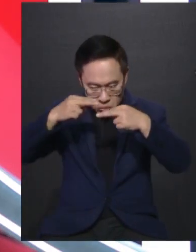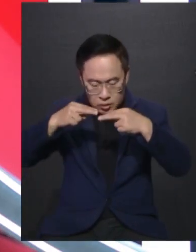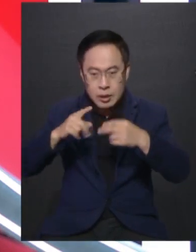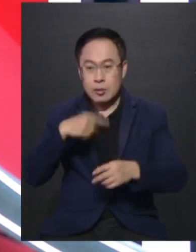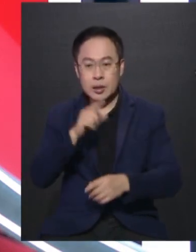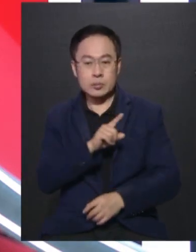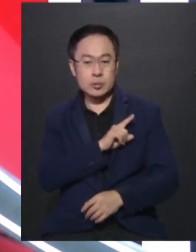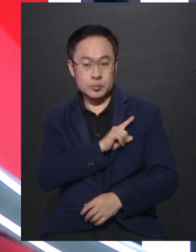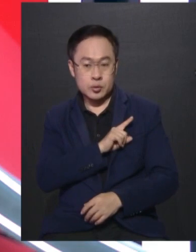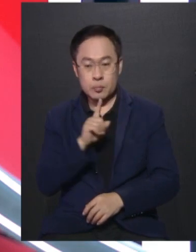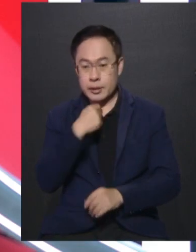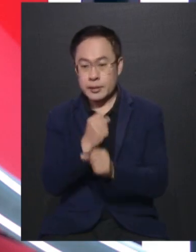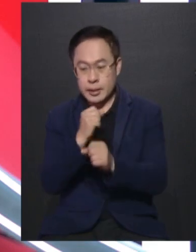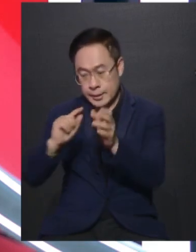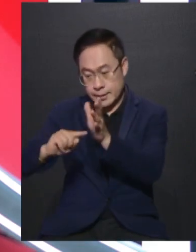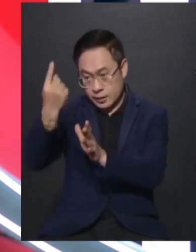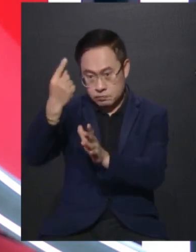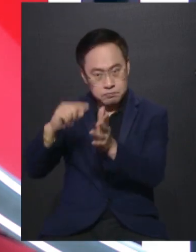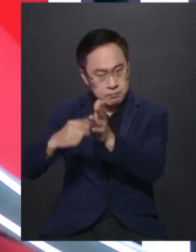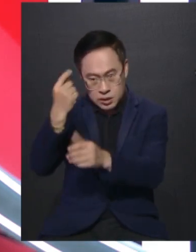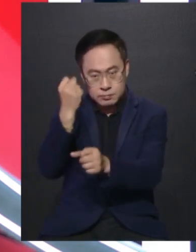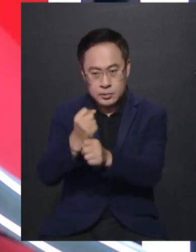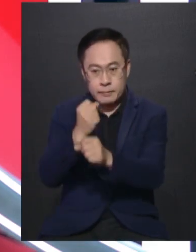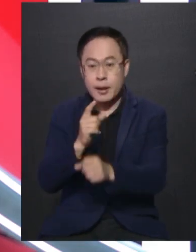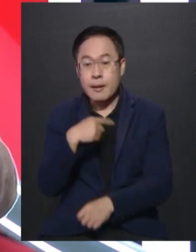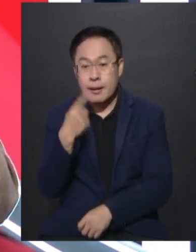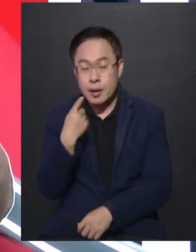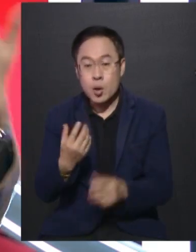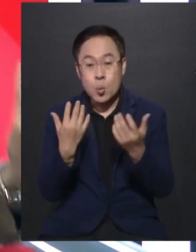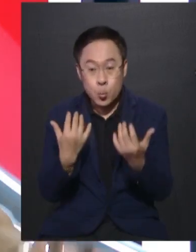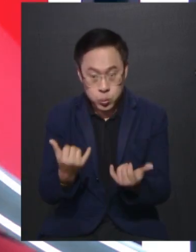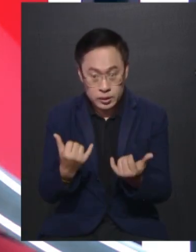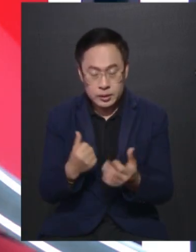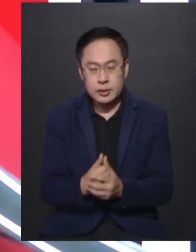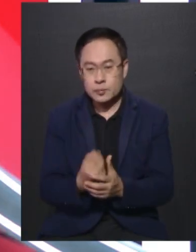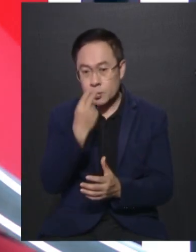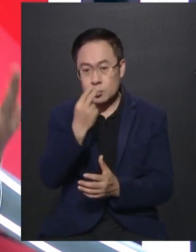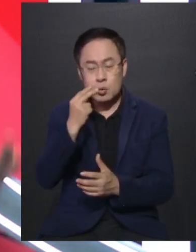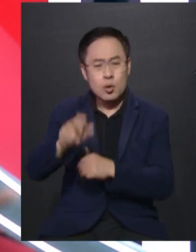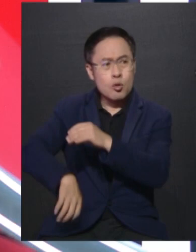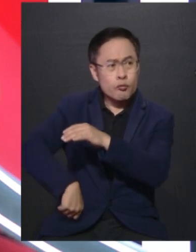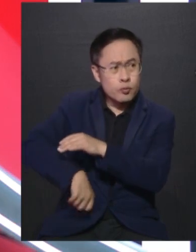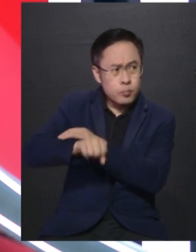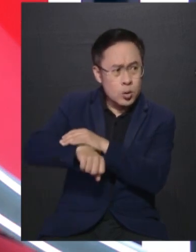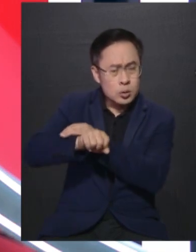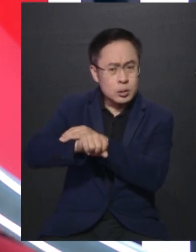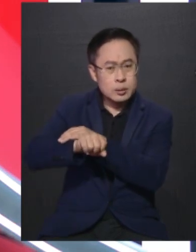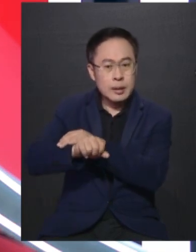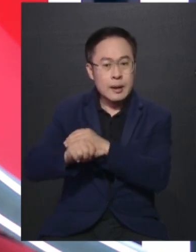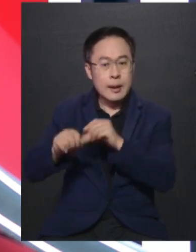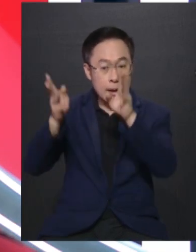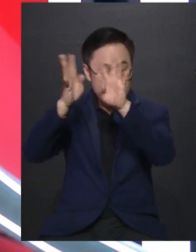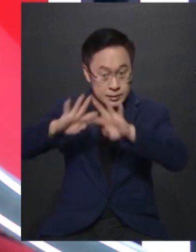ใครที่เป็นตัวต้นเหตุใครที่เป็นคนริเริ่มนะคะแล้วทีนี้ย้อนไปจนถึงในการแข่งขันฟุตบอลชิงแชมป์อา